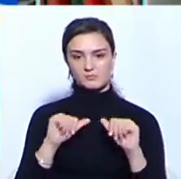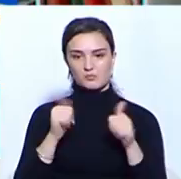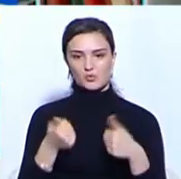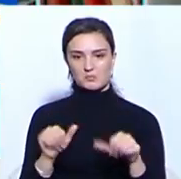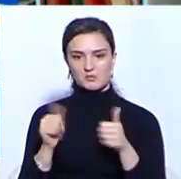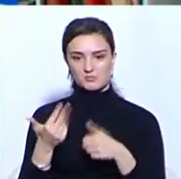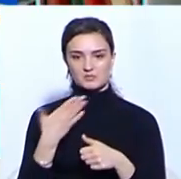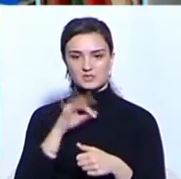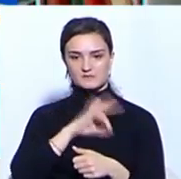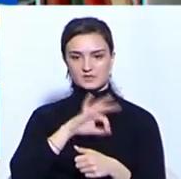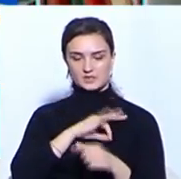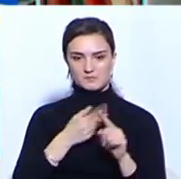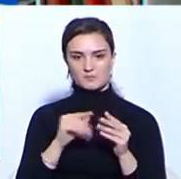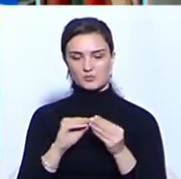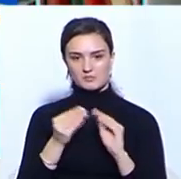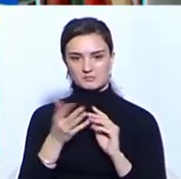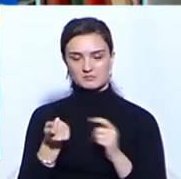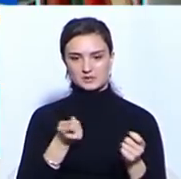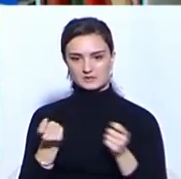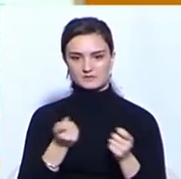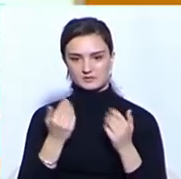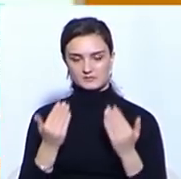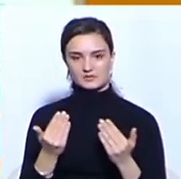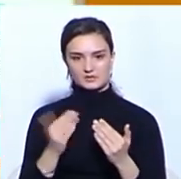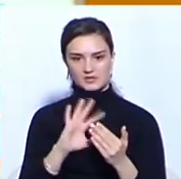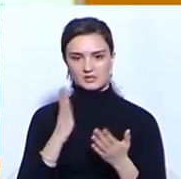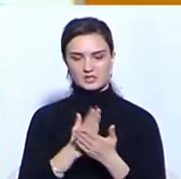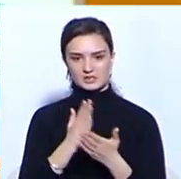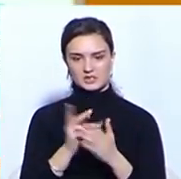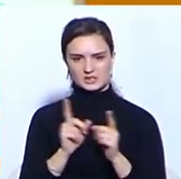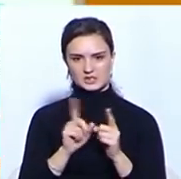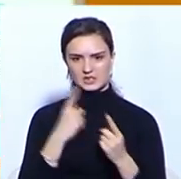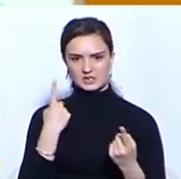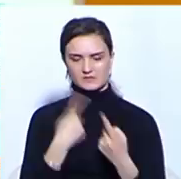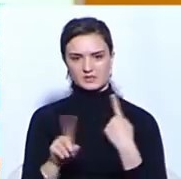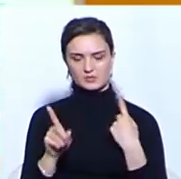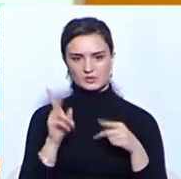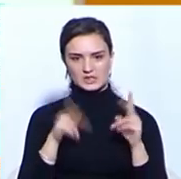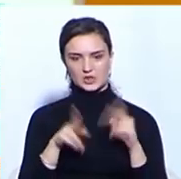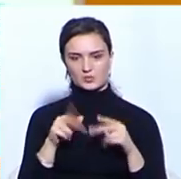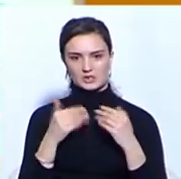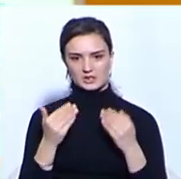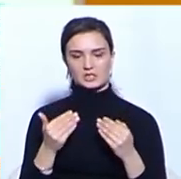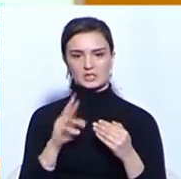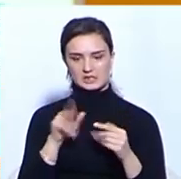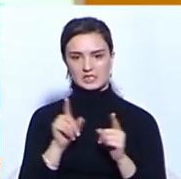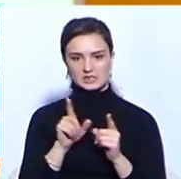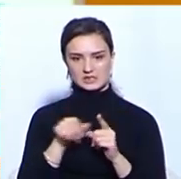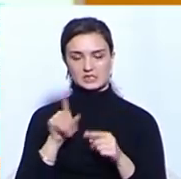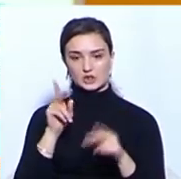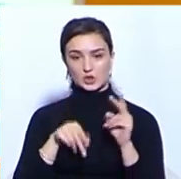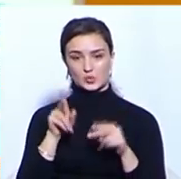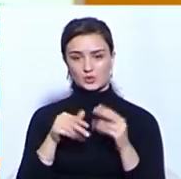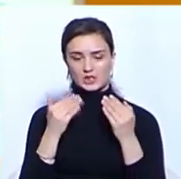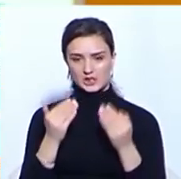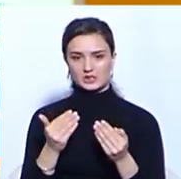მეთოდები, რომელსაც ვიყენებთ ამ პრობლემების მართვისათვის, აღარ არის ესეთი რადიკალურად ქირურგიული. და ის, რაც ქირურგიული